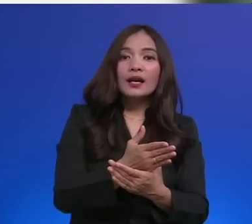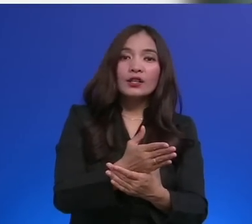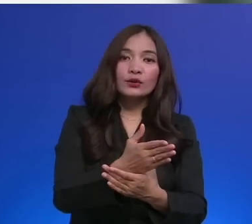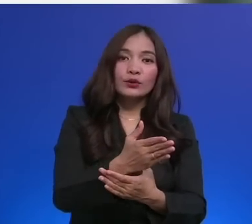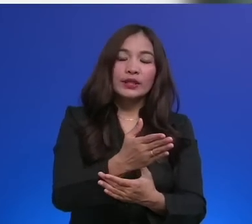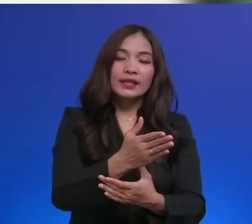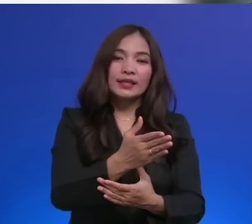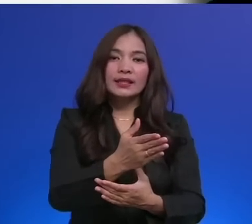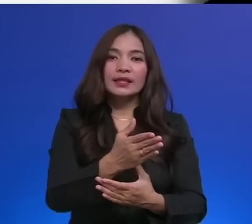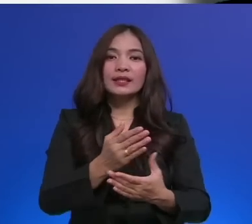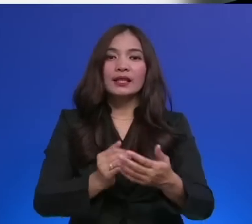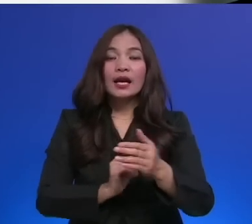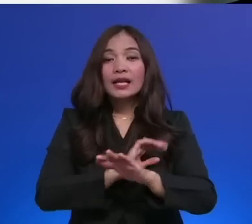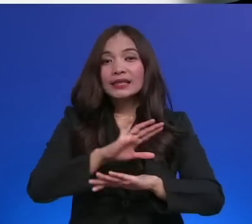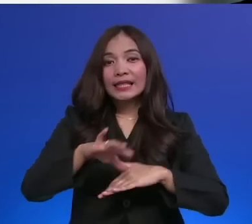Melalui